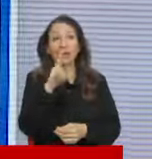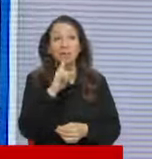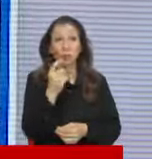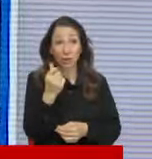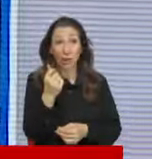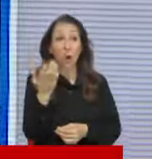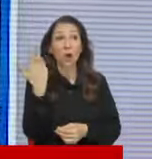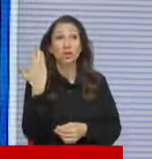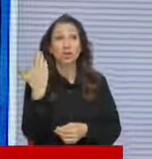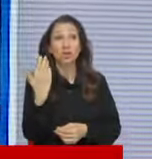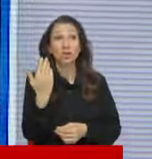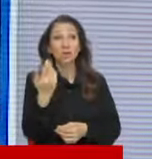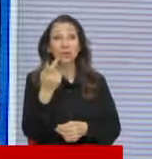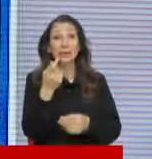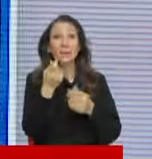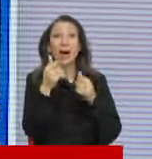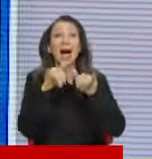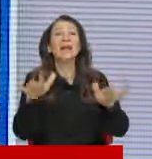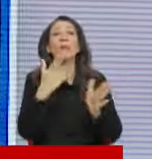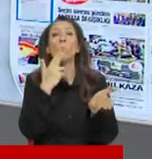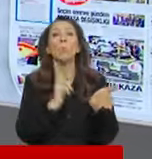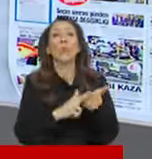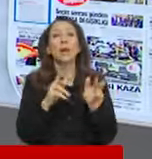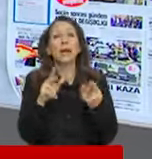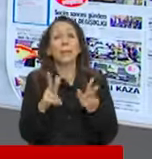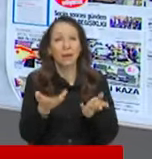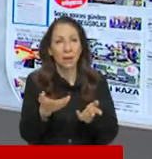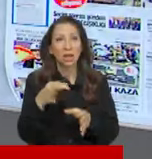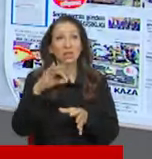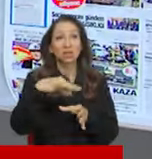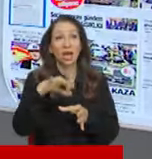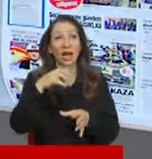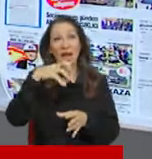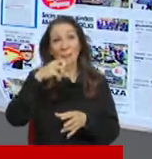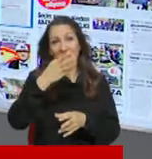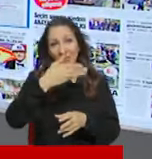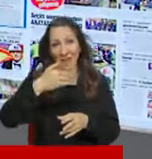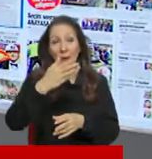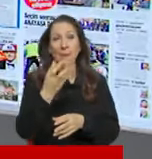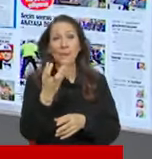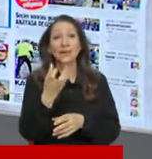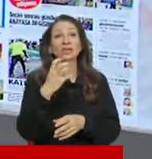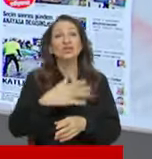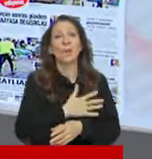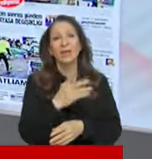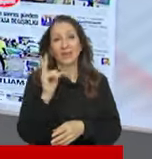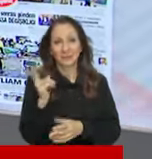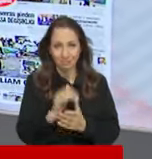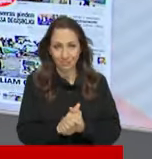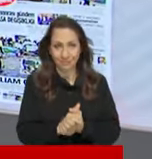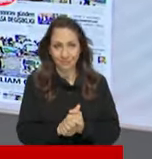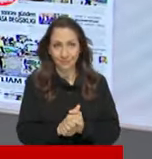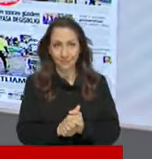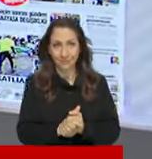lirası öncekinin gücünde değil pula döndü çaylar AKP'den bardaklar Cumhuriyet Halk Partisi'nden